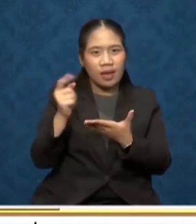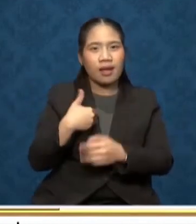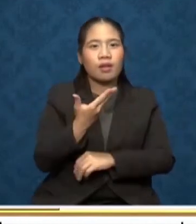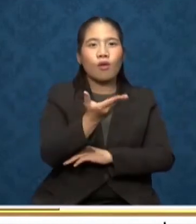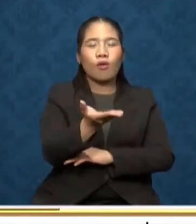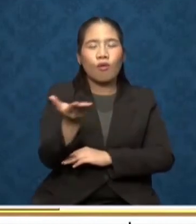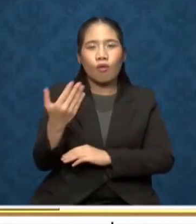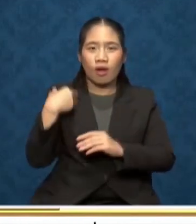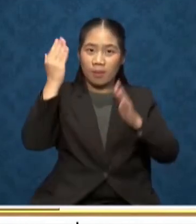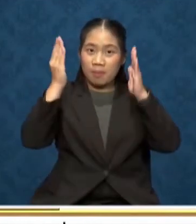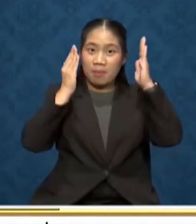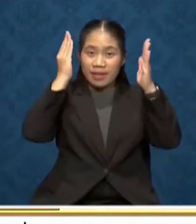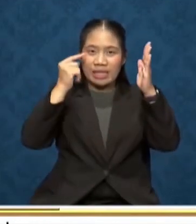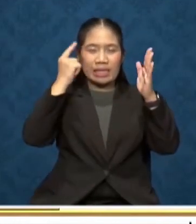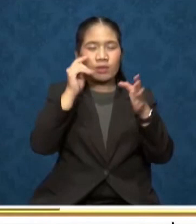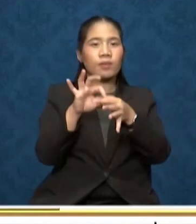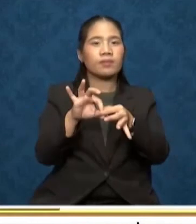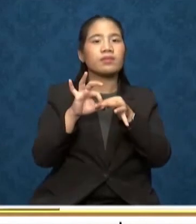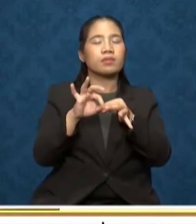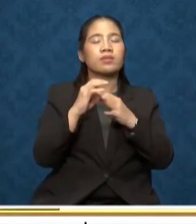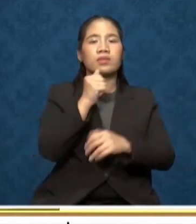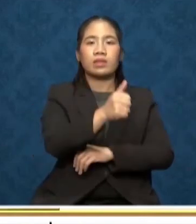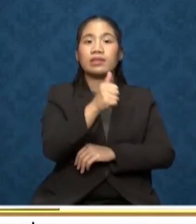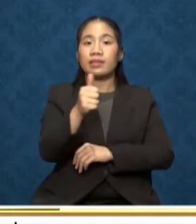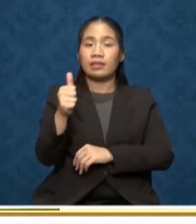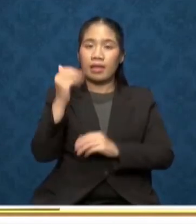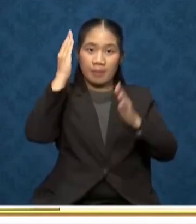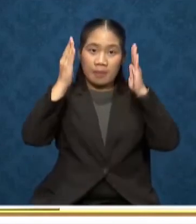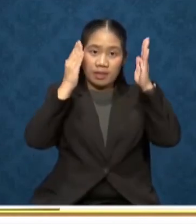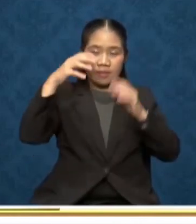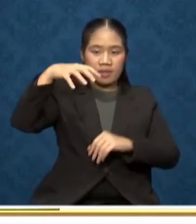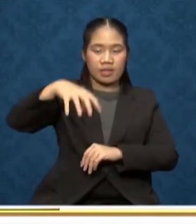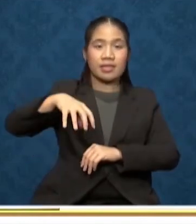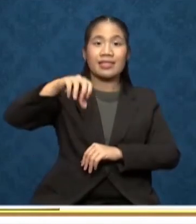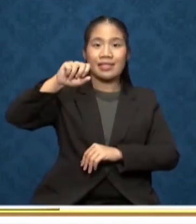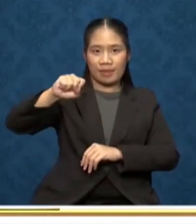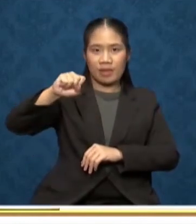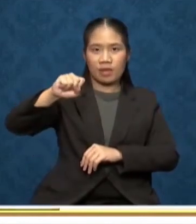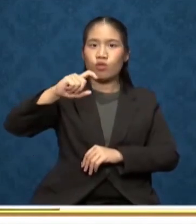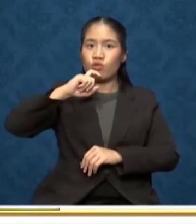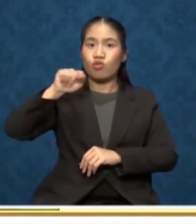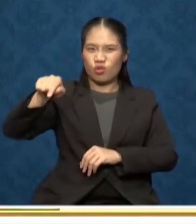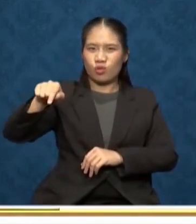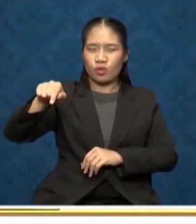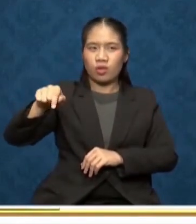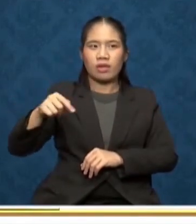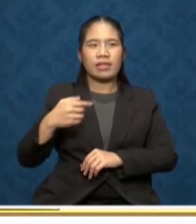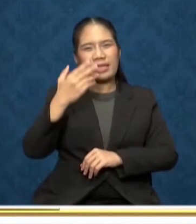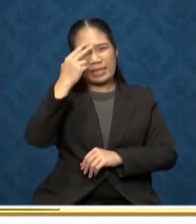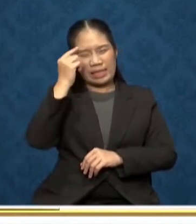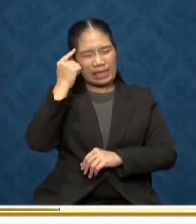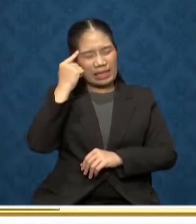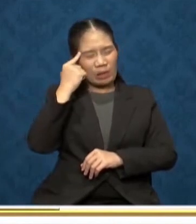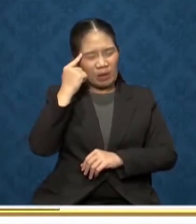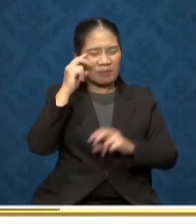ี่B ที่มีความสำหเถคิตต่ันซึ มาเลสีย์ที่มสำหรงานั Ref Style ตั้งอยู่เรื่องนี้มควลเอียดอ่ครับ